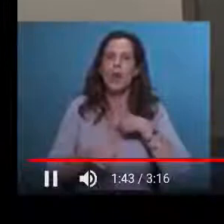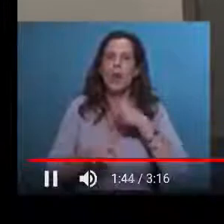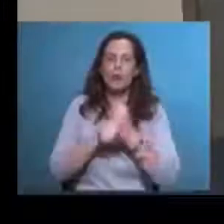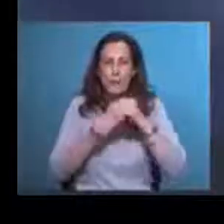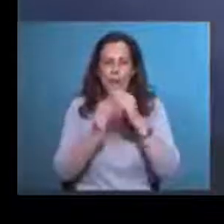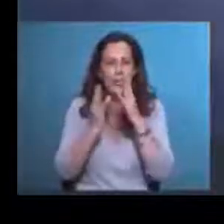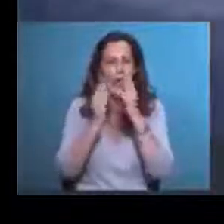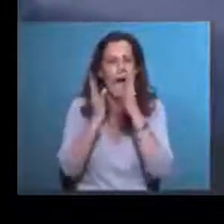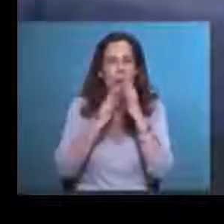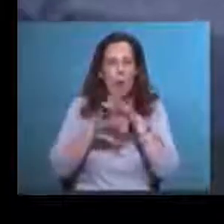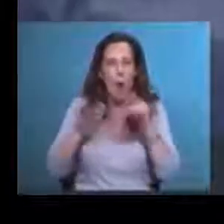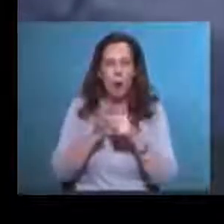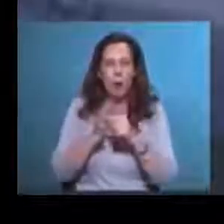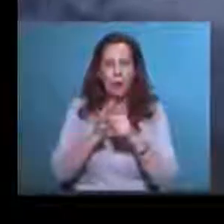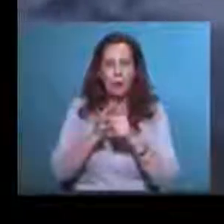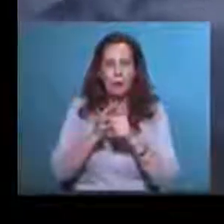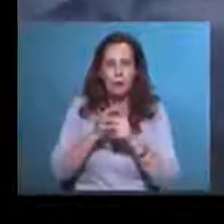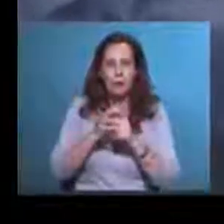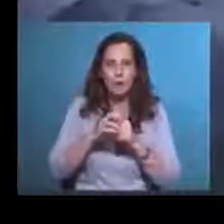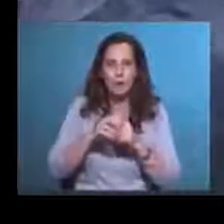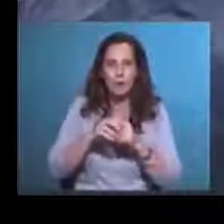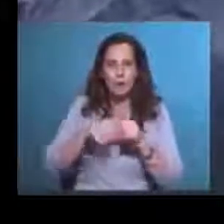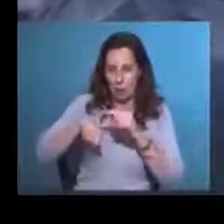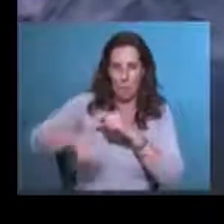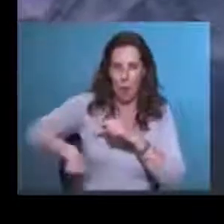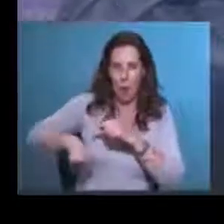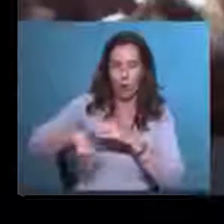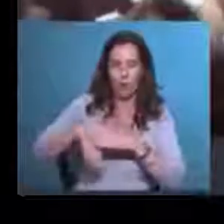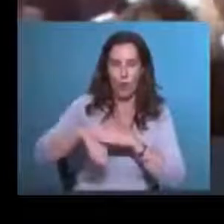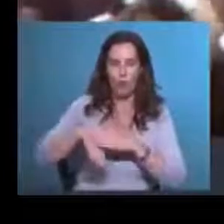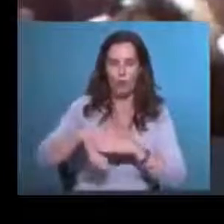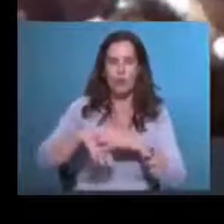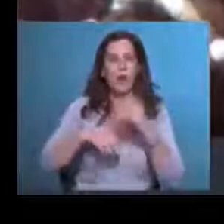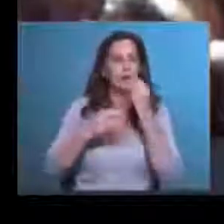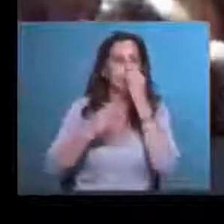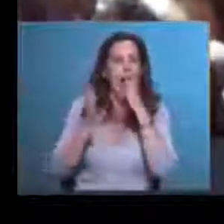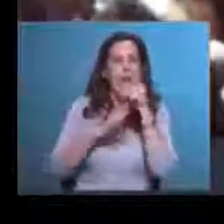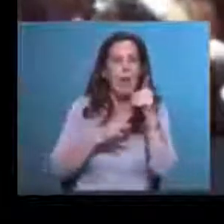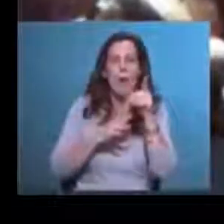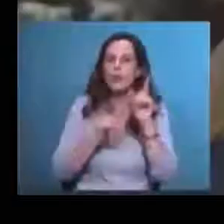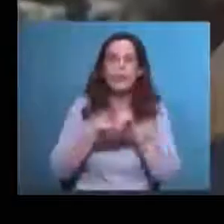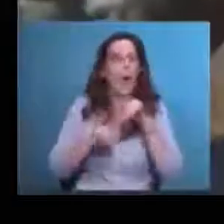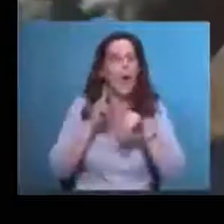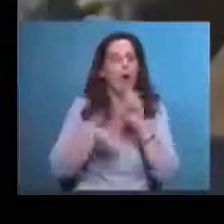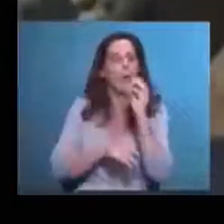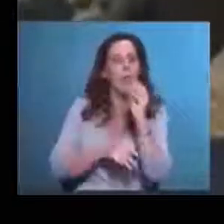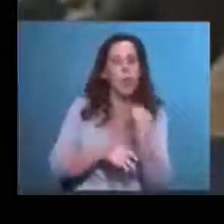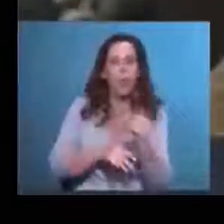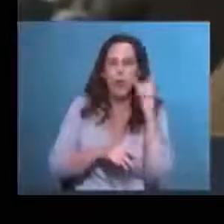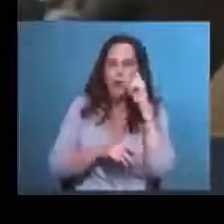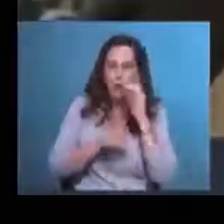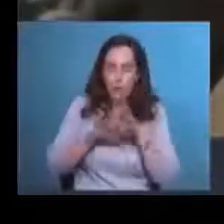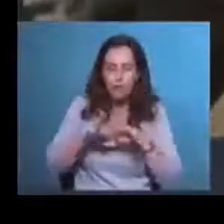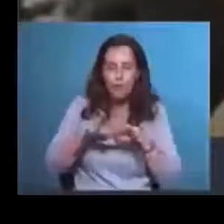את האלמוג בחלק הקדמי של עצם הירך החיצונית. האלמוג הוא בעצם בעל חיים חסר חוליות שיודע להתרבות